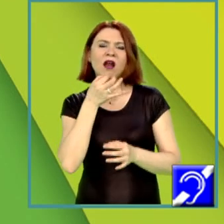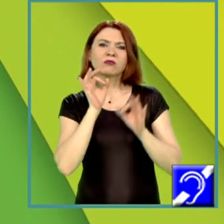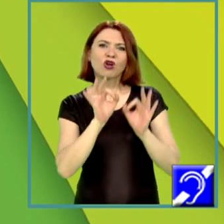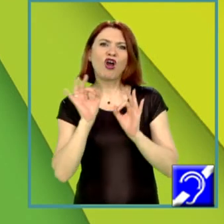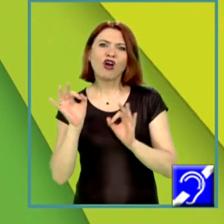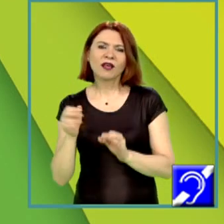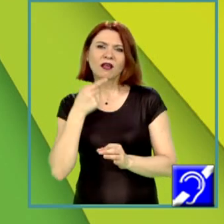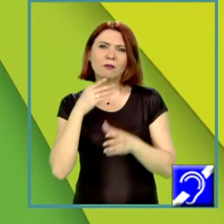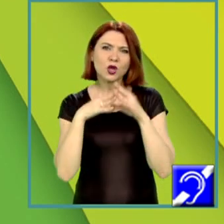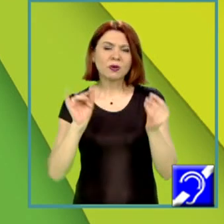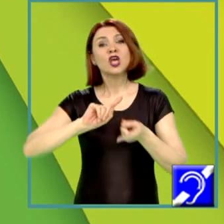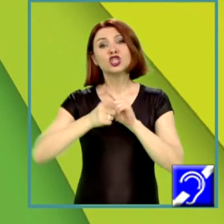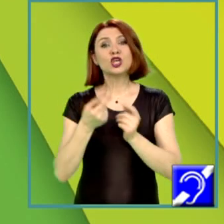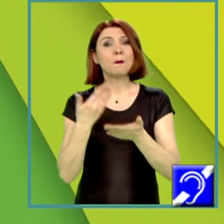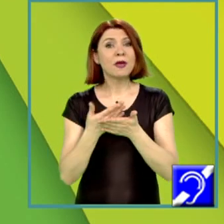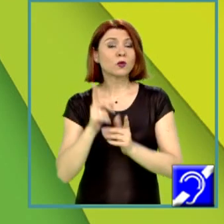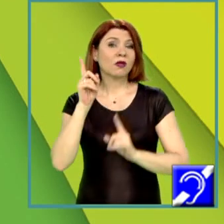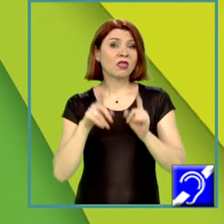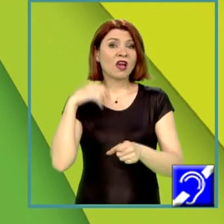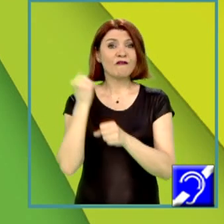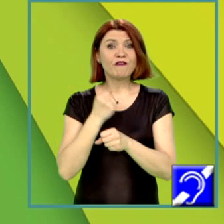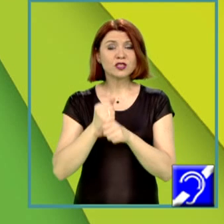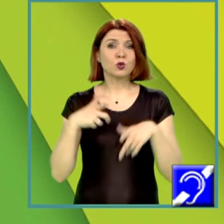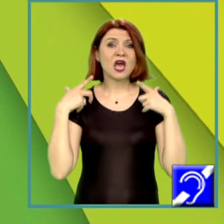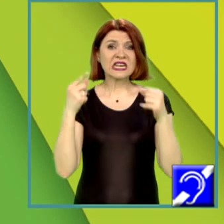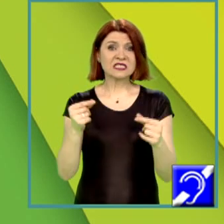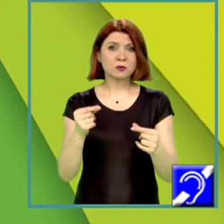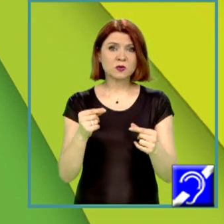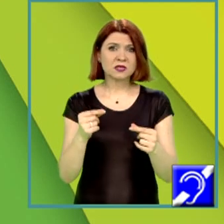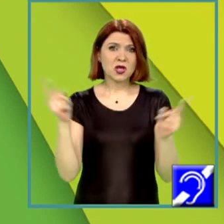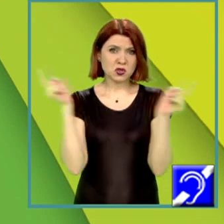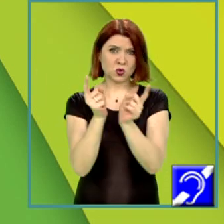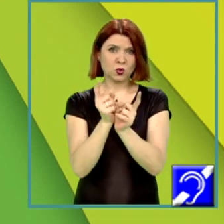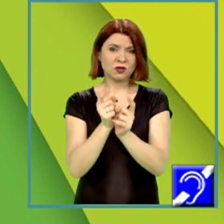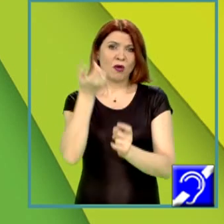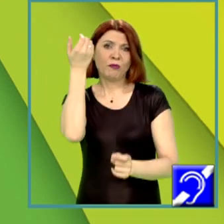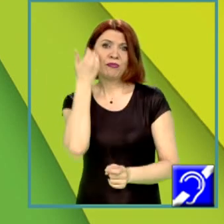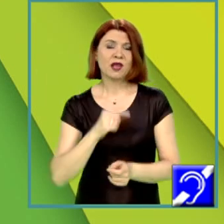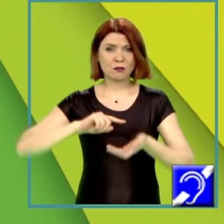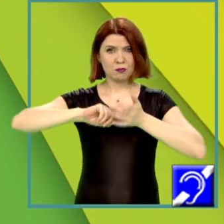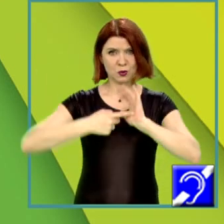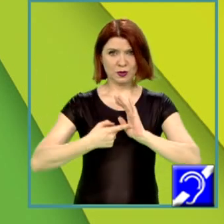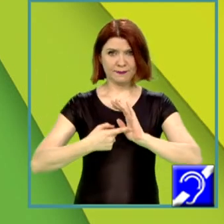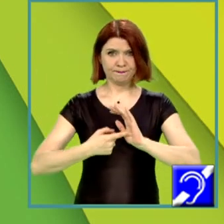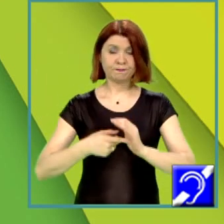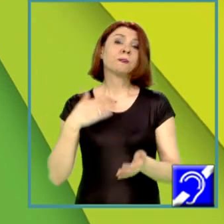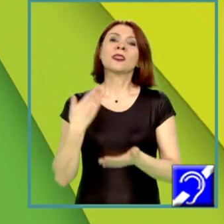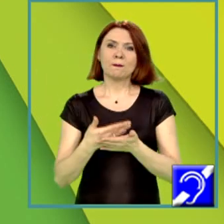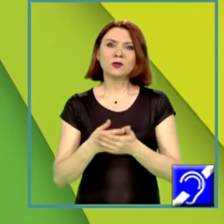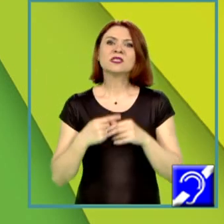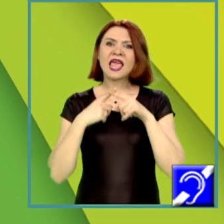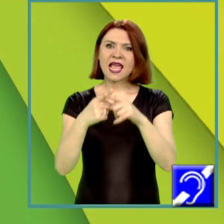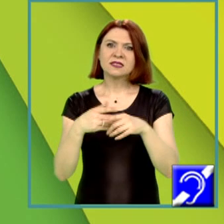dar mai ales pentru că dacă facem un răspuns schema etic pierdem puncte de aceea